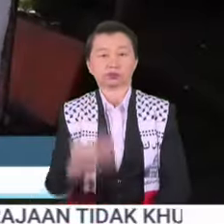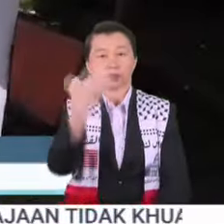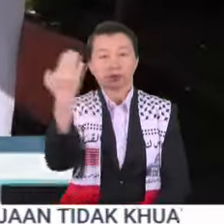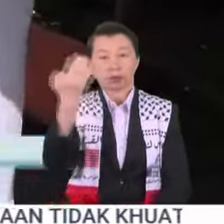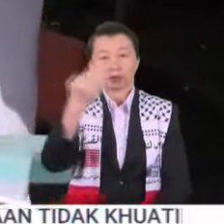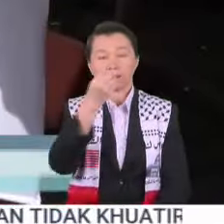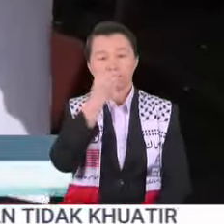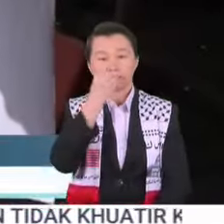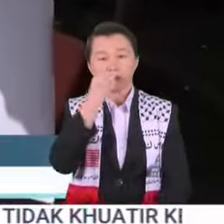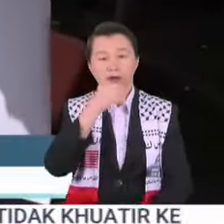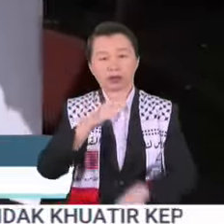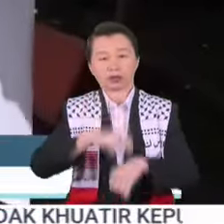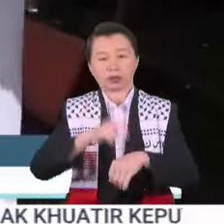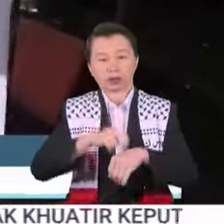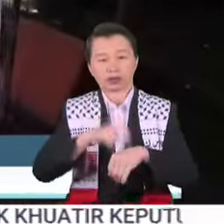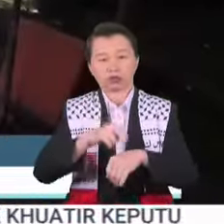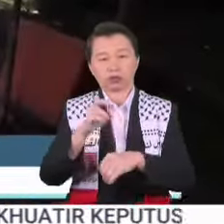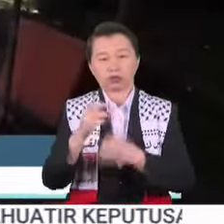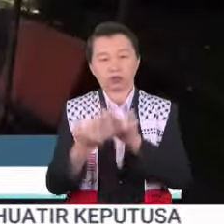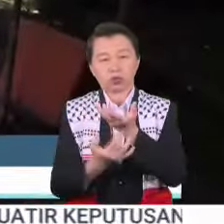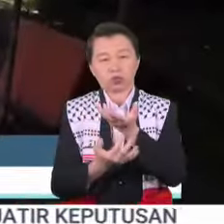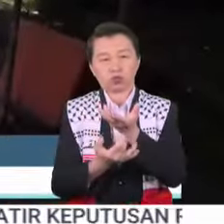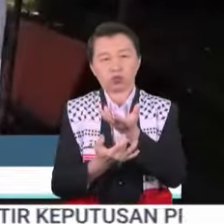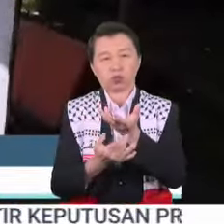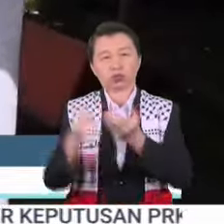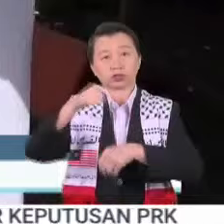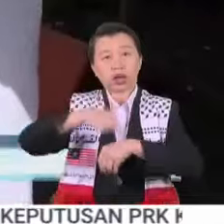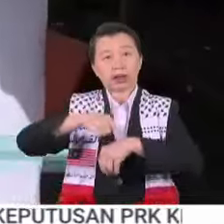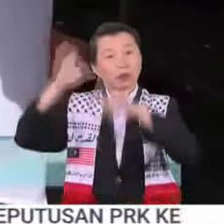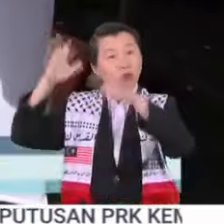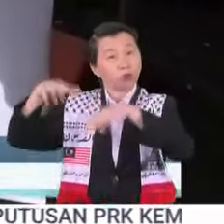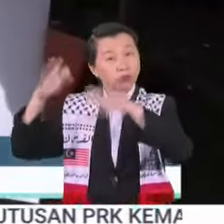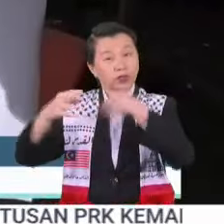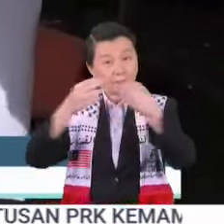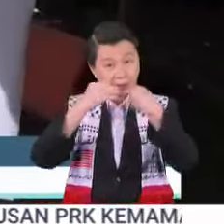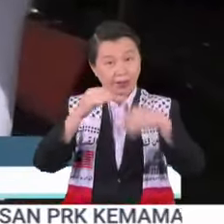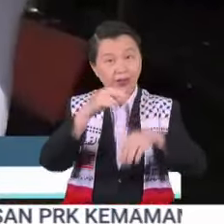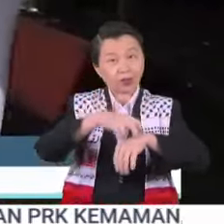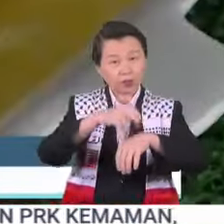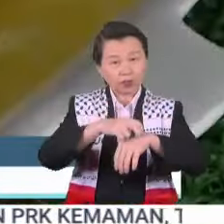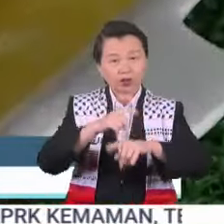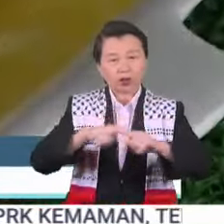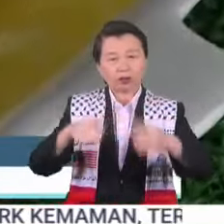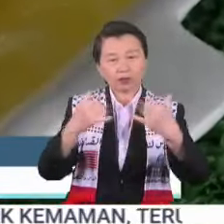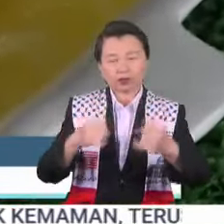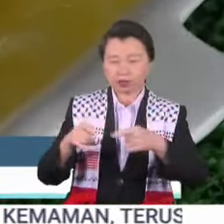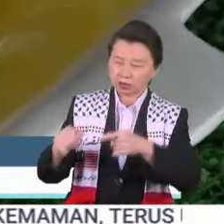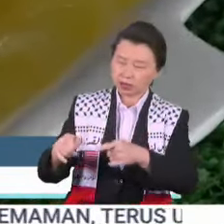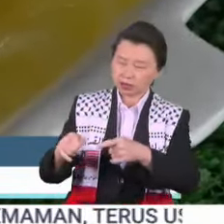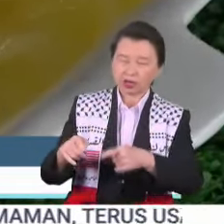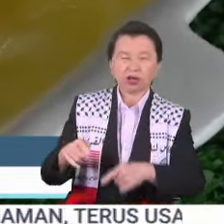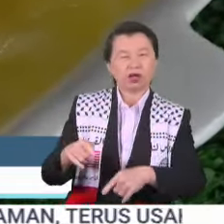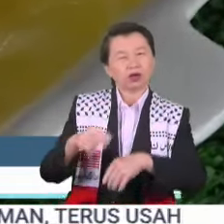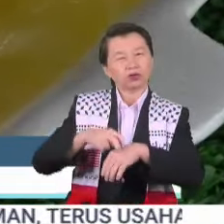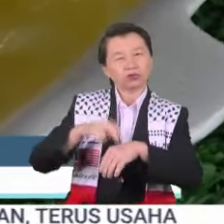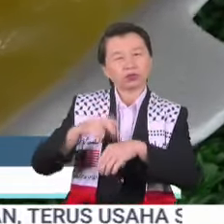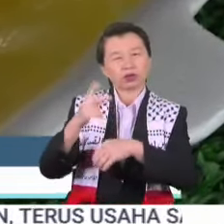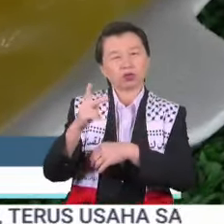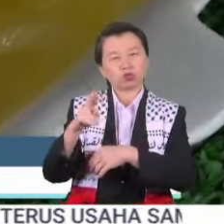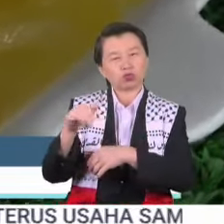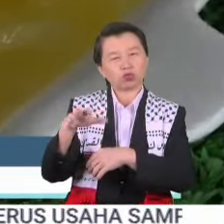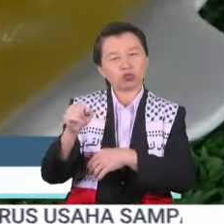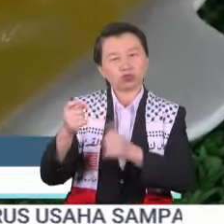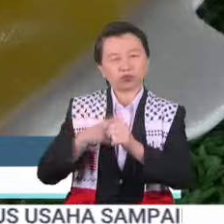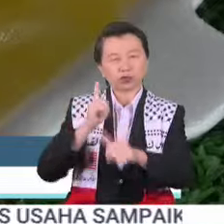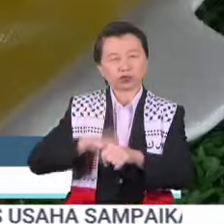Biasanya kita makan ubi rebuh je musim-musim hujan ni. Jadi ubi tonyoh ni mana pertama kali